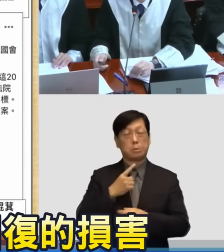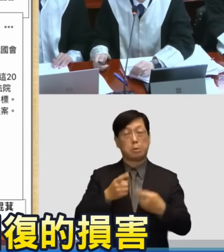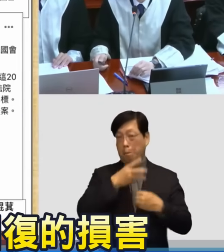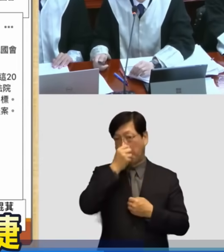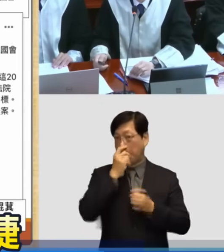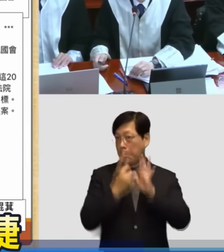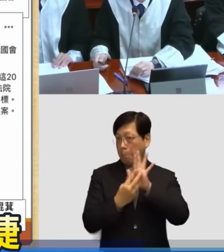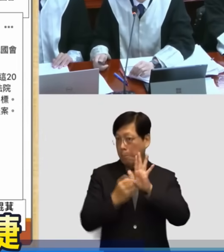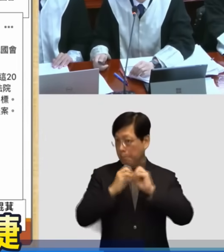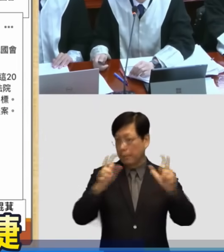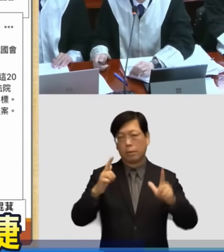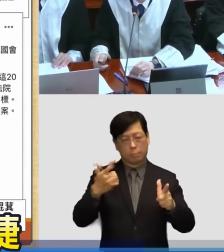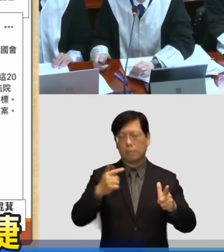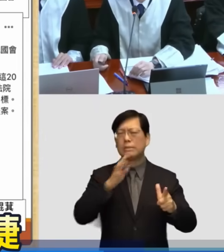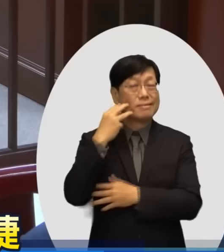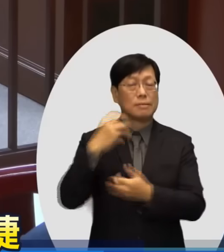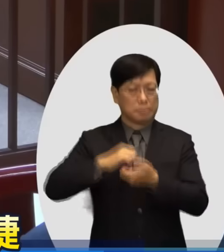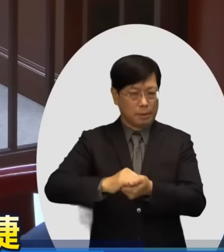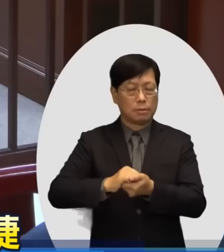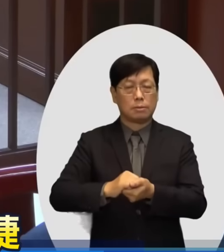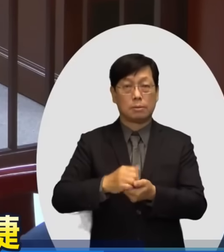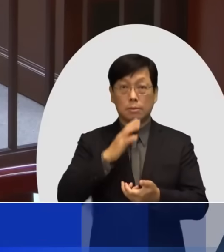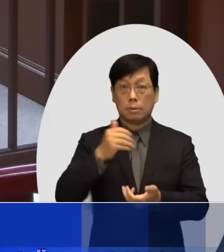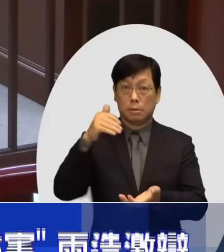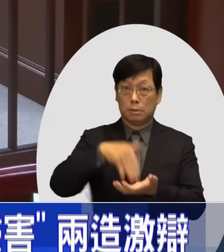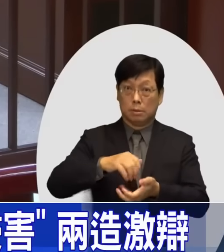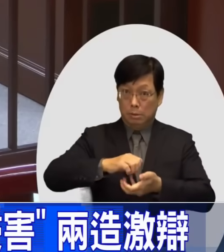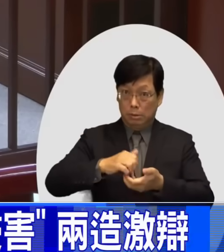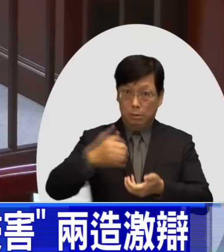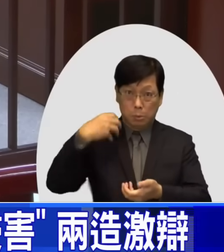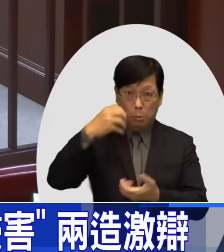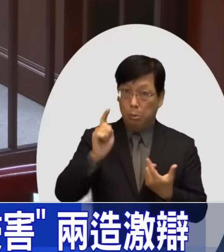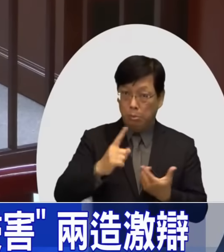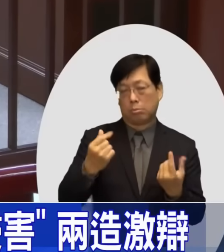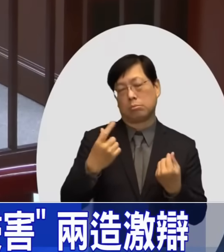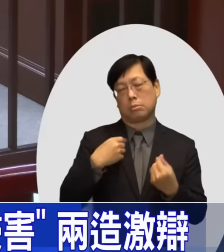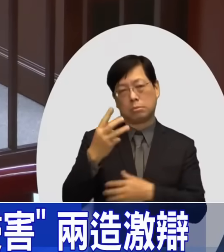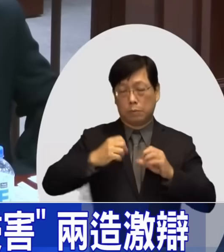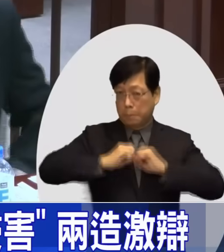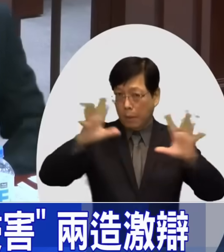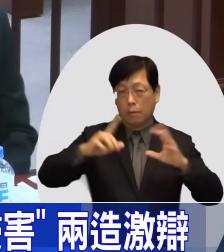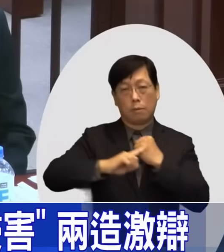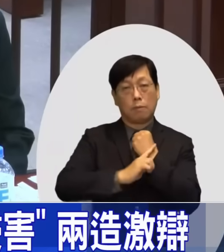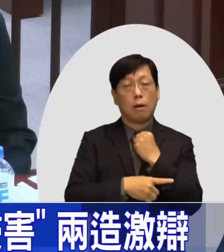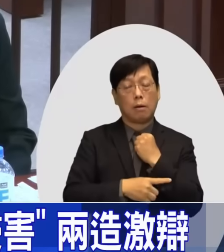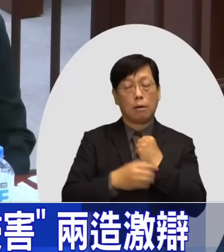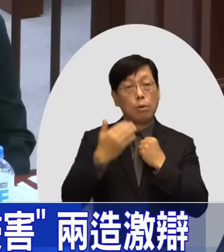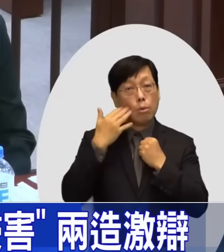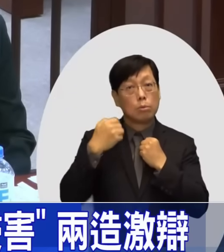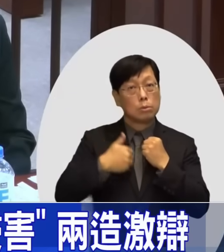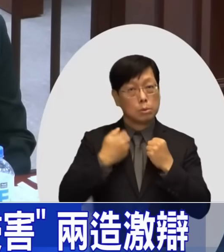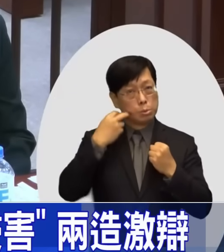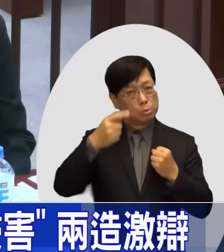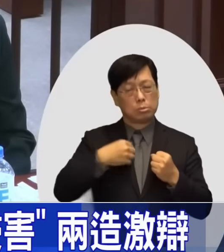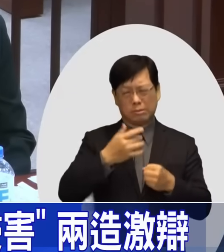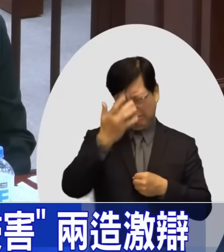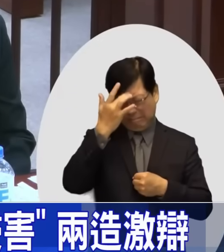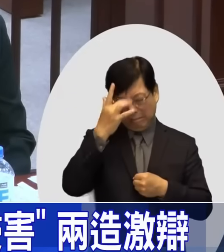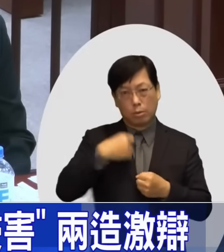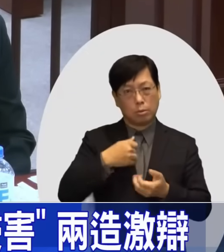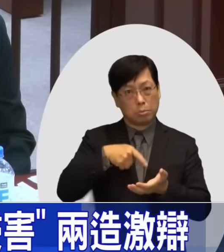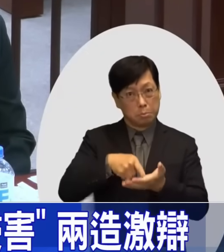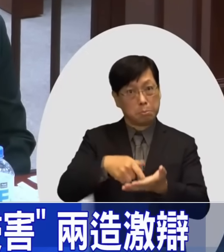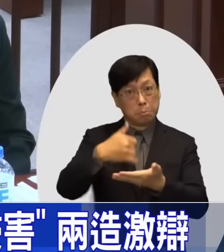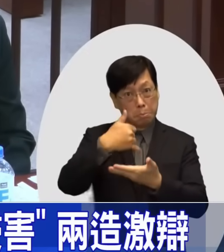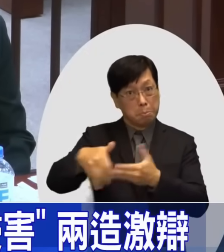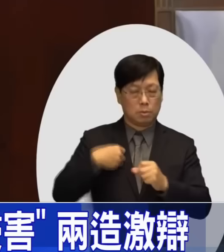而且是迫在眉睫的。 申请方强调，立院已经开始组成调查小组和相对人，也就是立法院，两造针对国